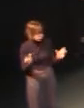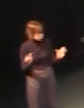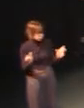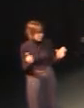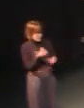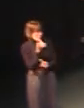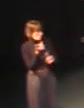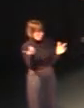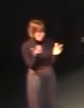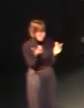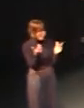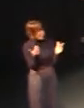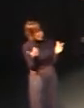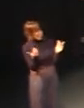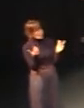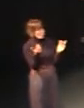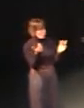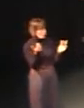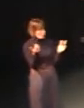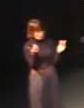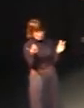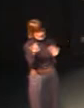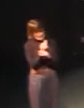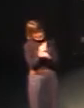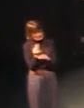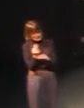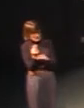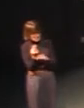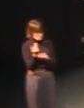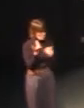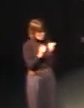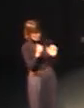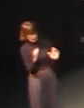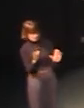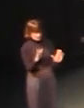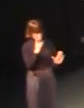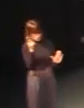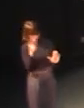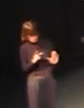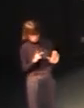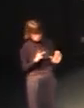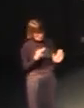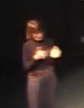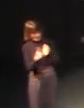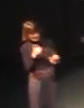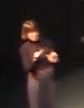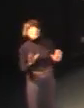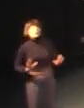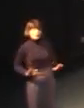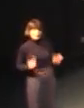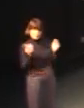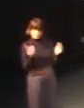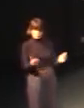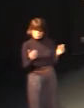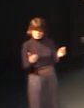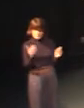limitation des risques environnementaux des pollutions quoi qu'il en soit actuellement sont envisagées